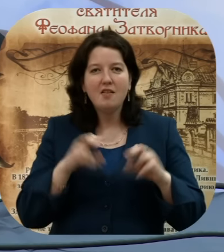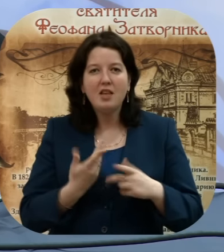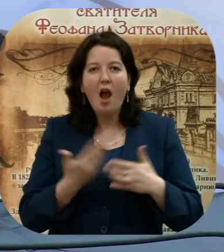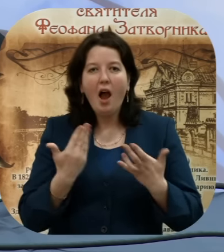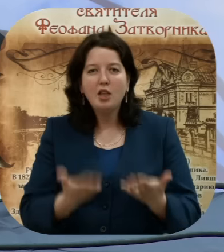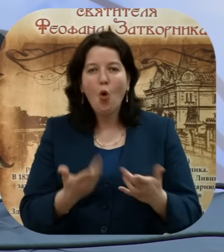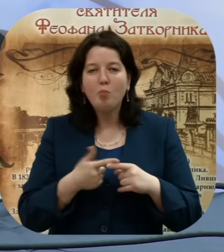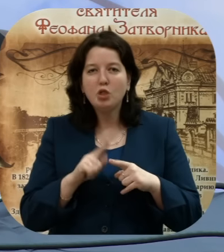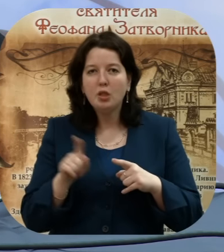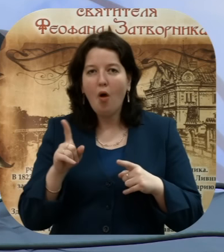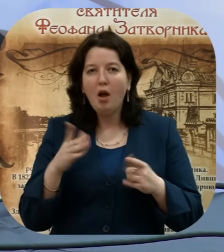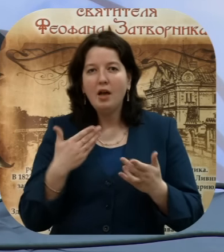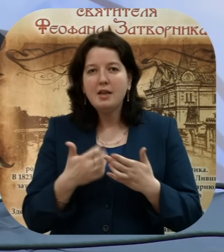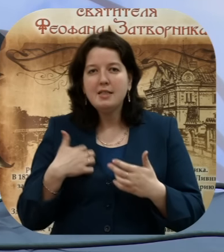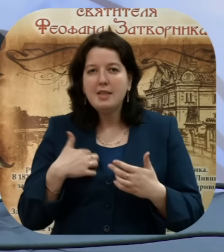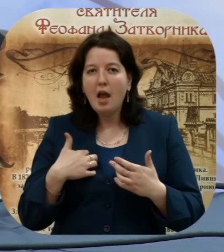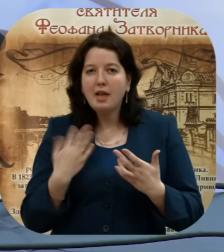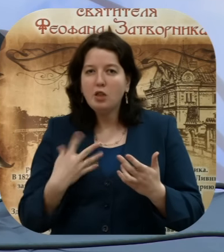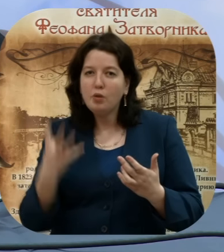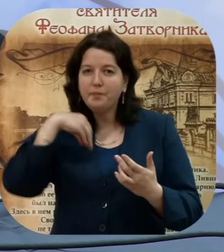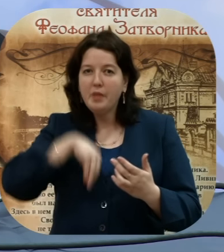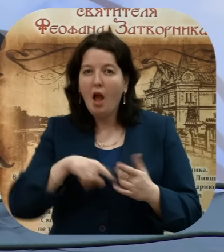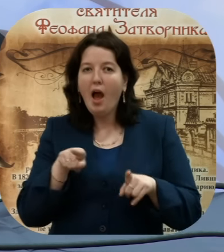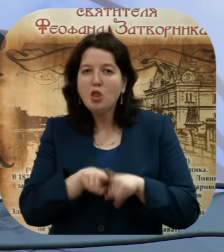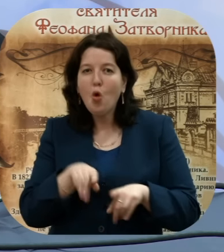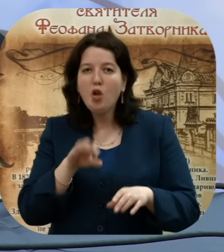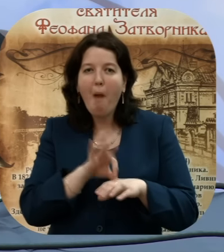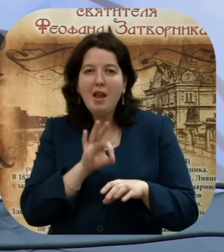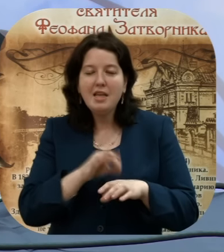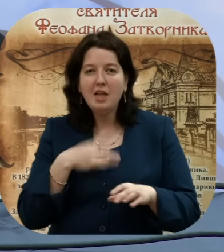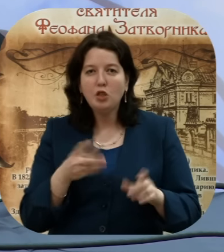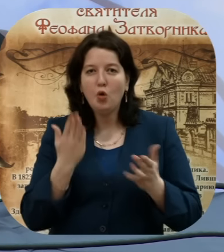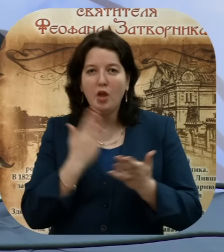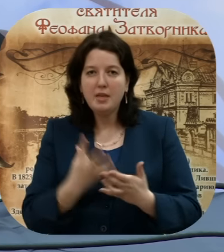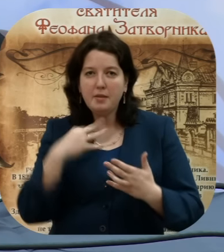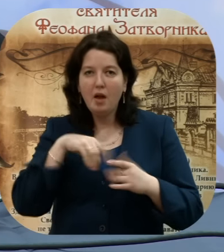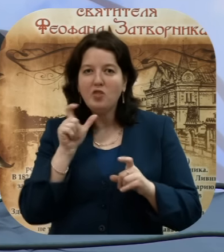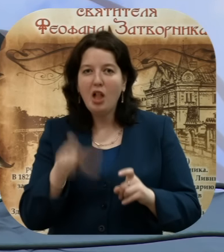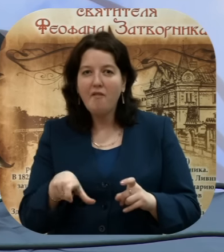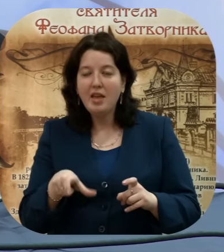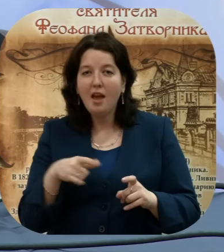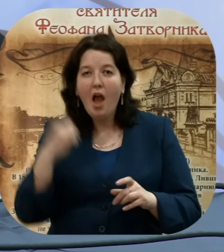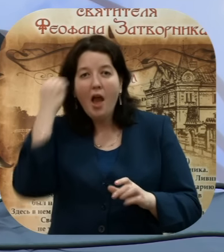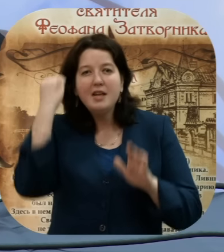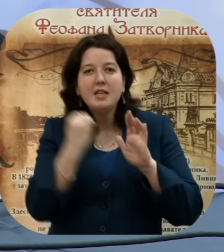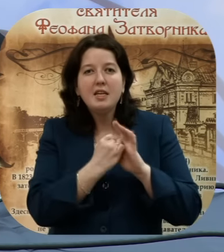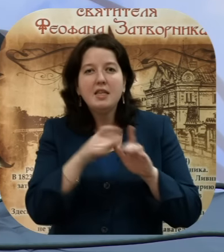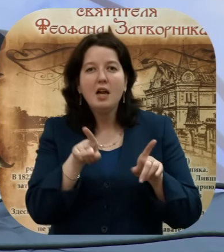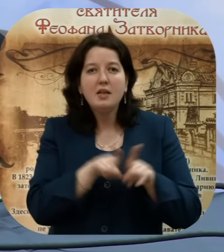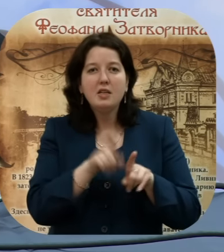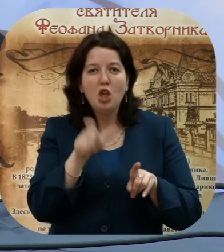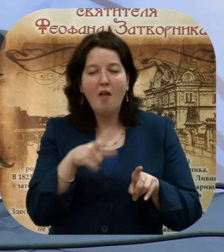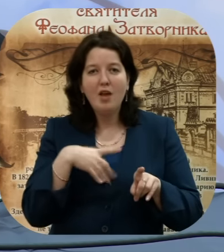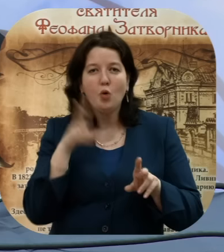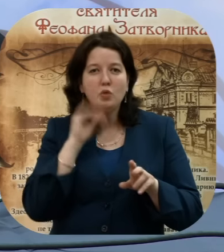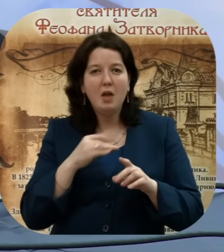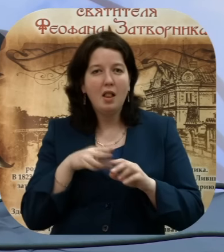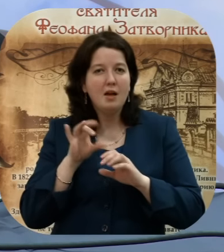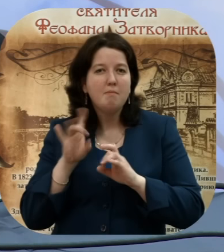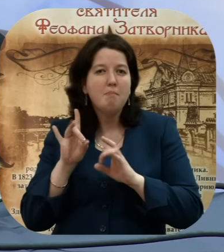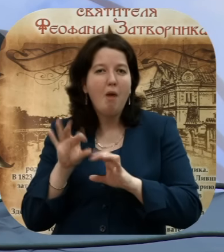о той страсти, которая во мне, то есть о той болезни, которая во мне сидит. В грехе самом я покаялся,